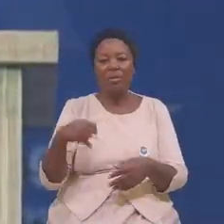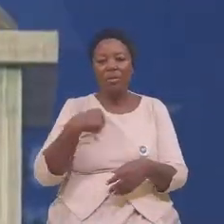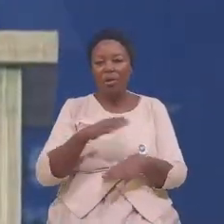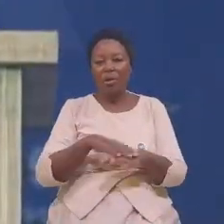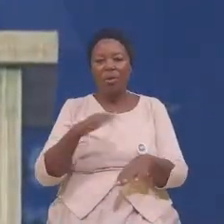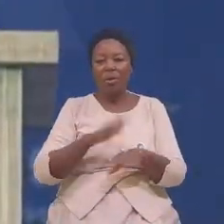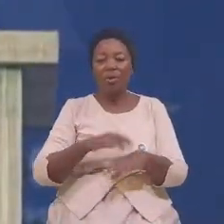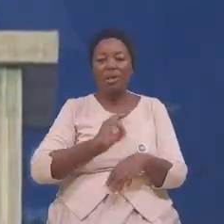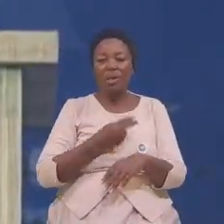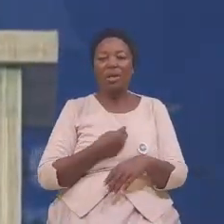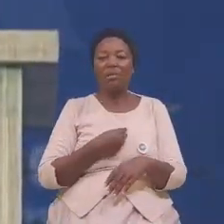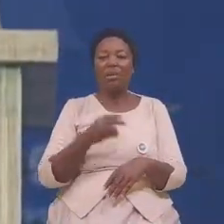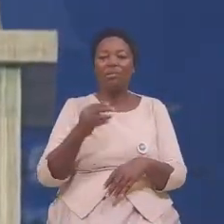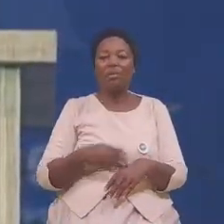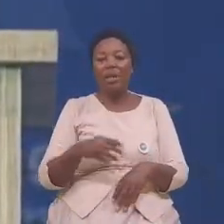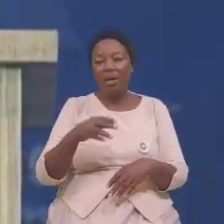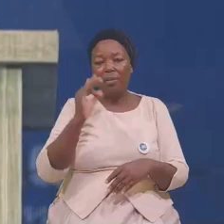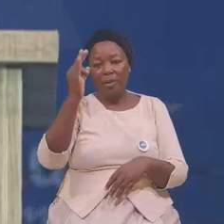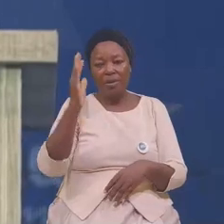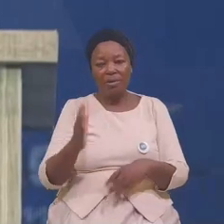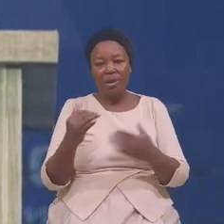Nos ministres, notre modérateur,